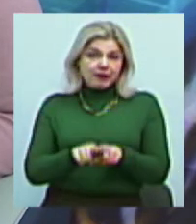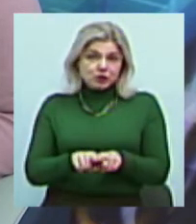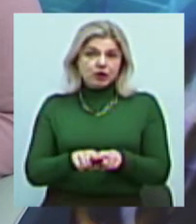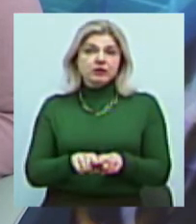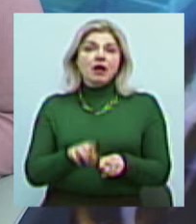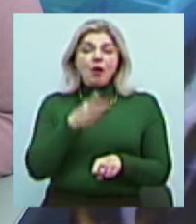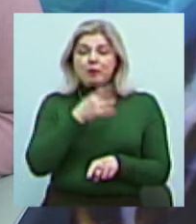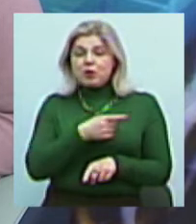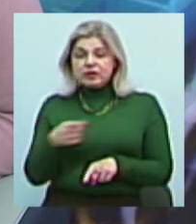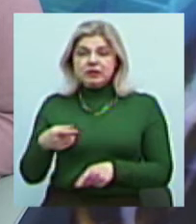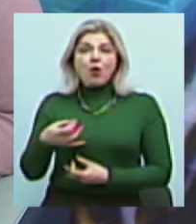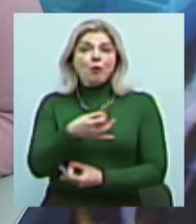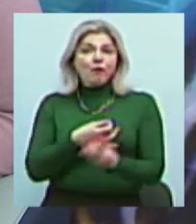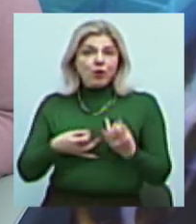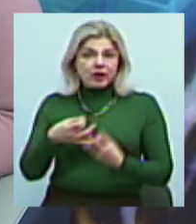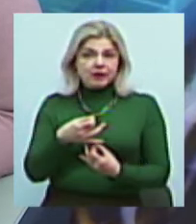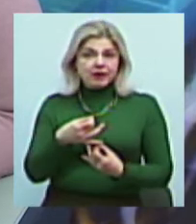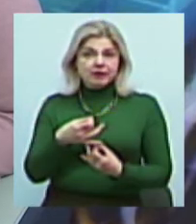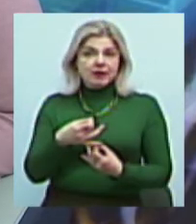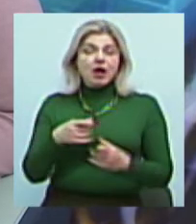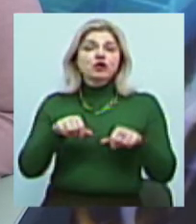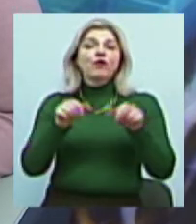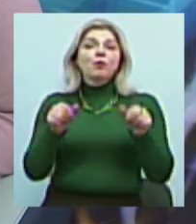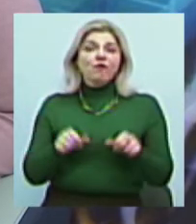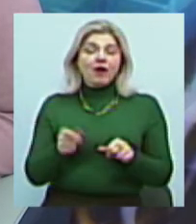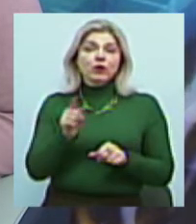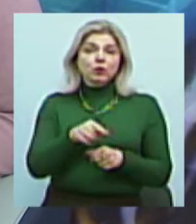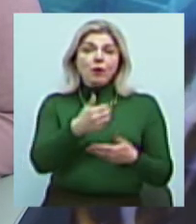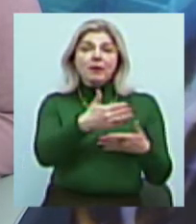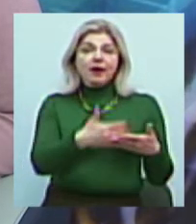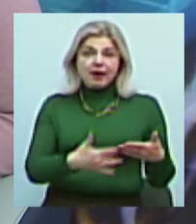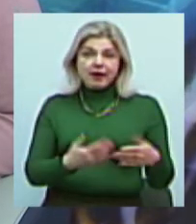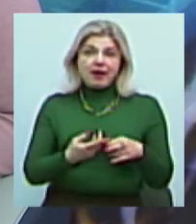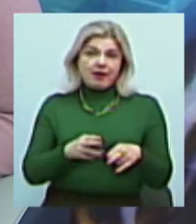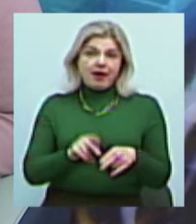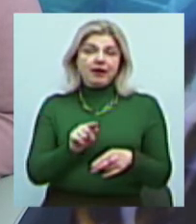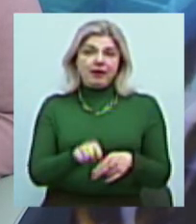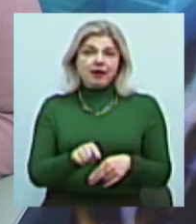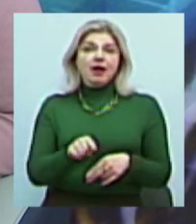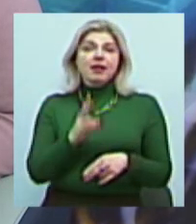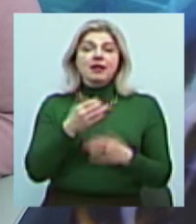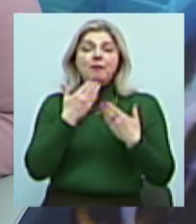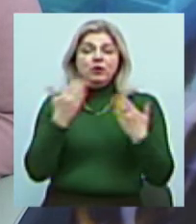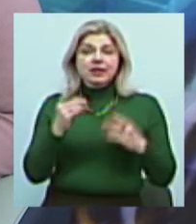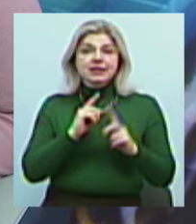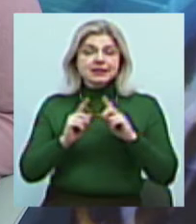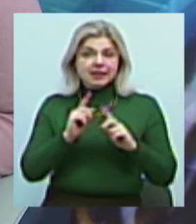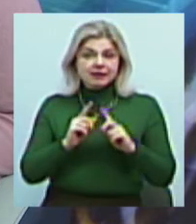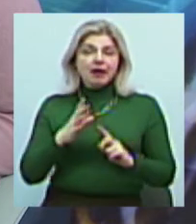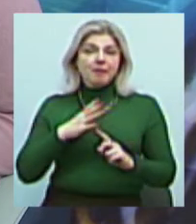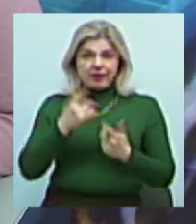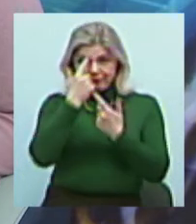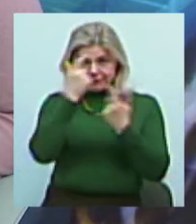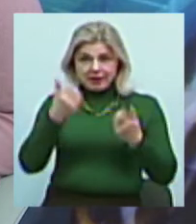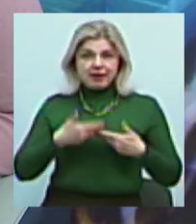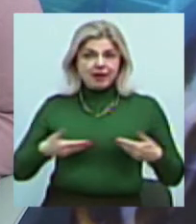в процесі обговорення сформувався той перелік, який на останньому засіданні було озвучено